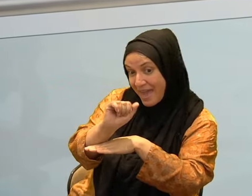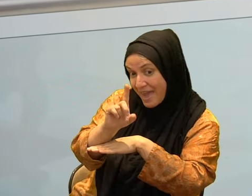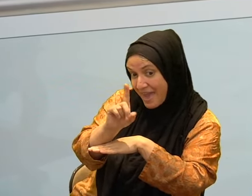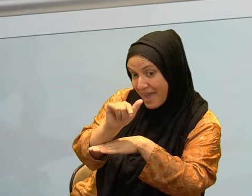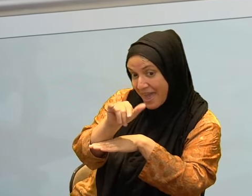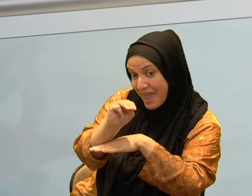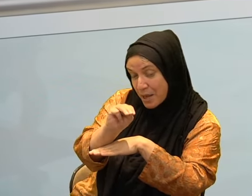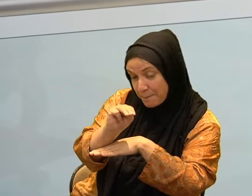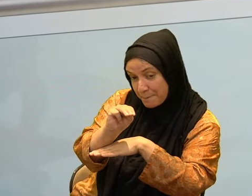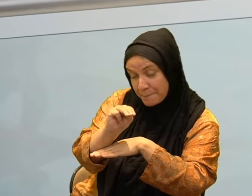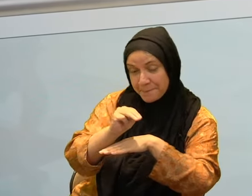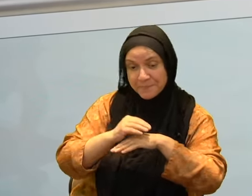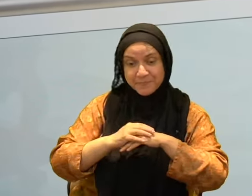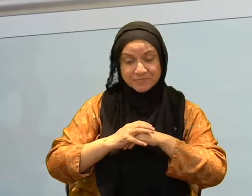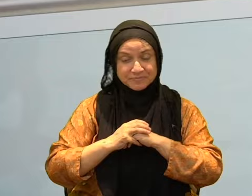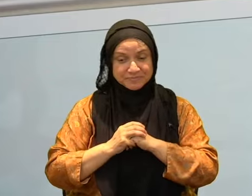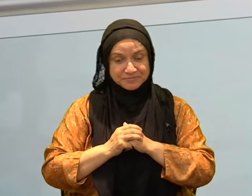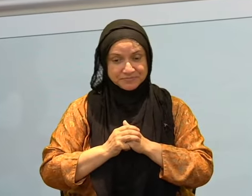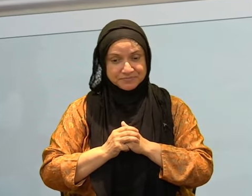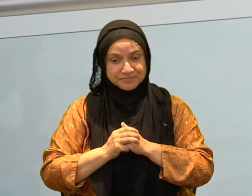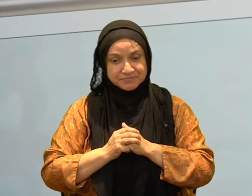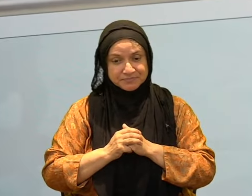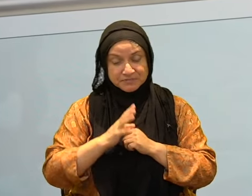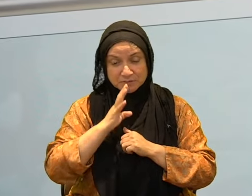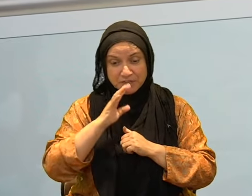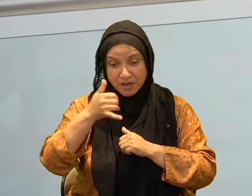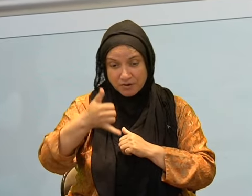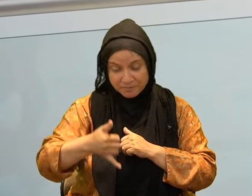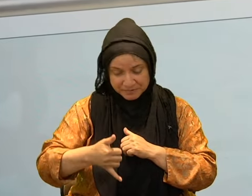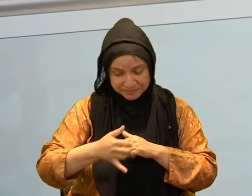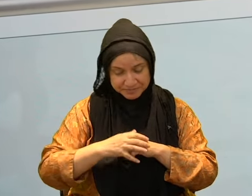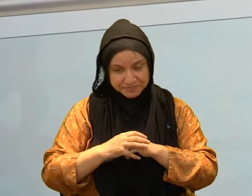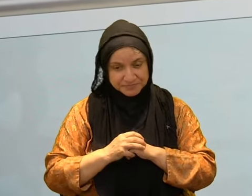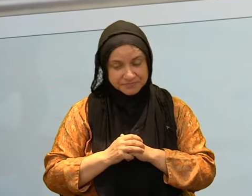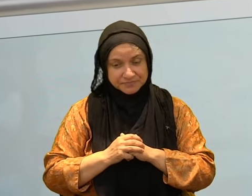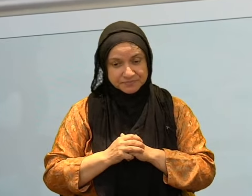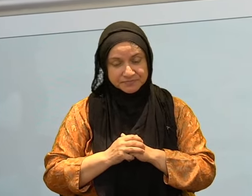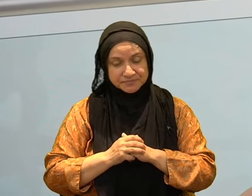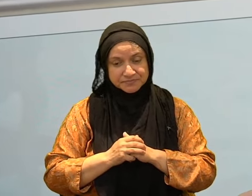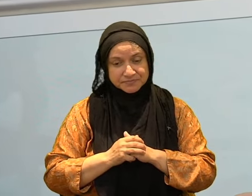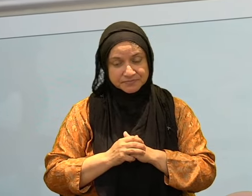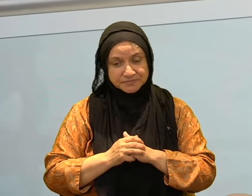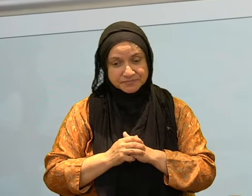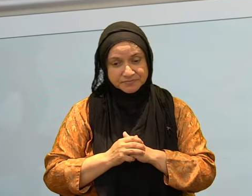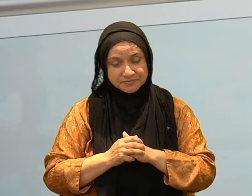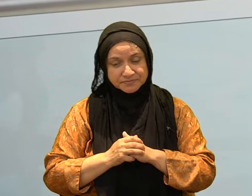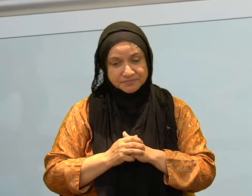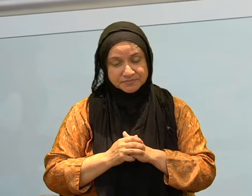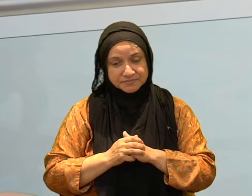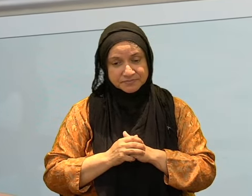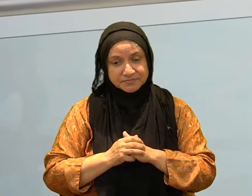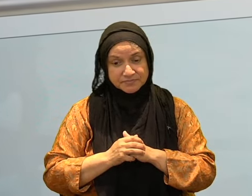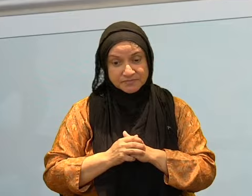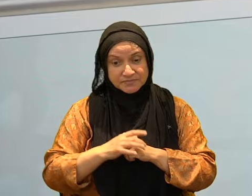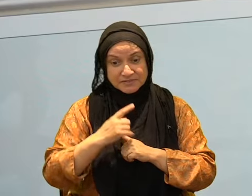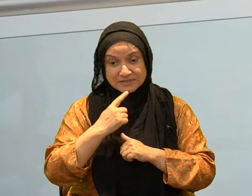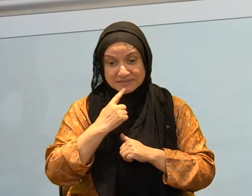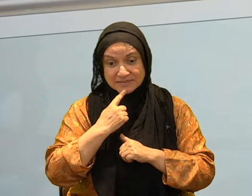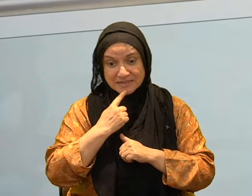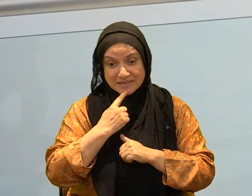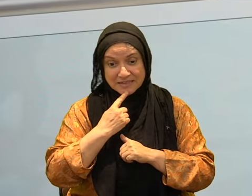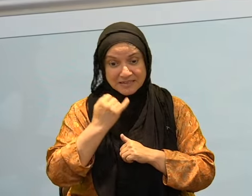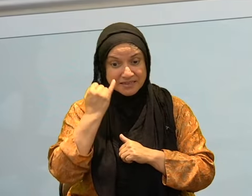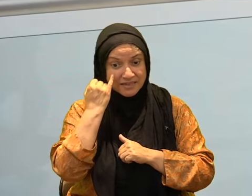بِخُرَامَتِهِ أَخَذْنَا بِخُزَامَتِهِ فَقُدْنَاهُ حَيْثُ شِئْنَا. He said that if he gets drunk,